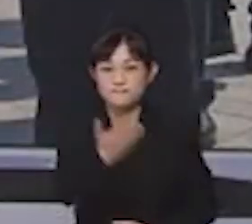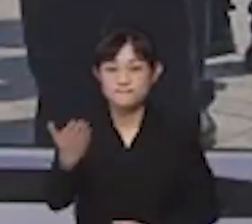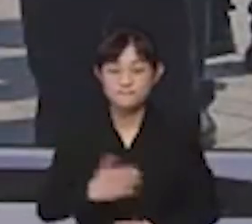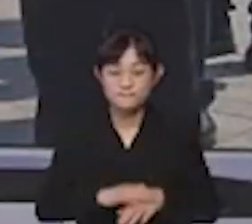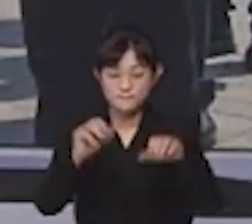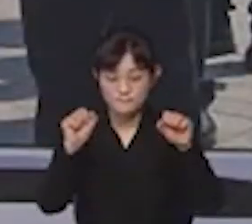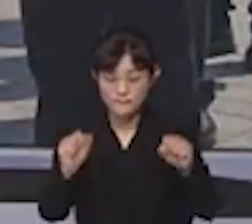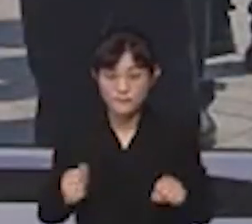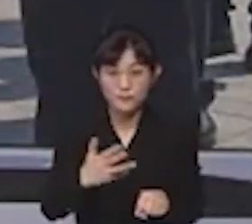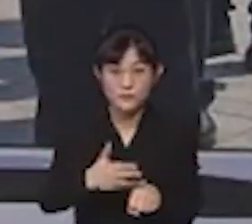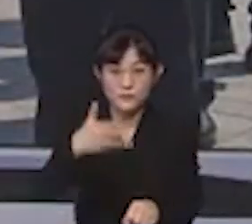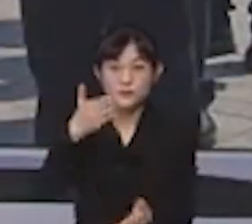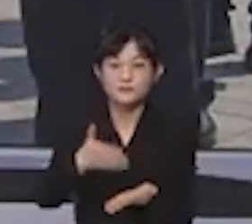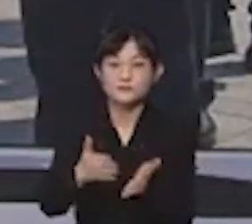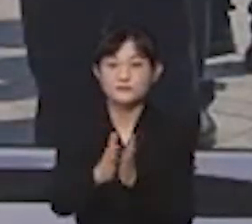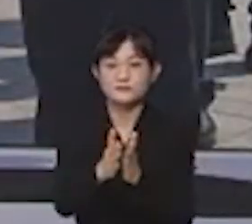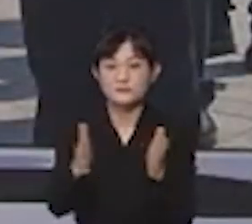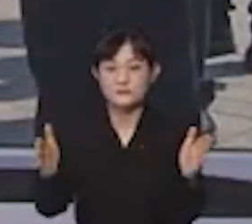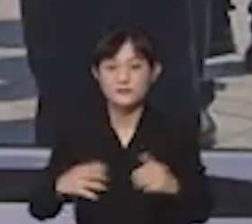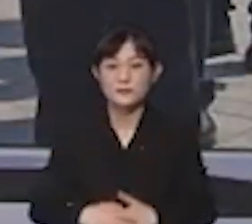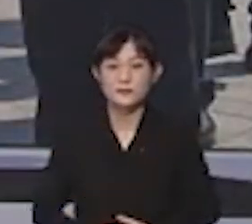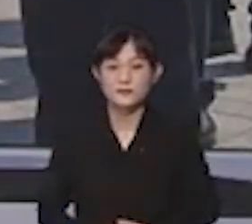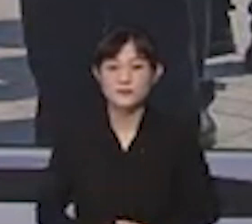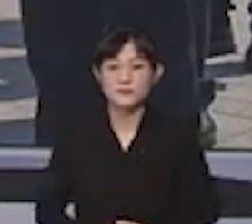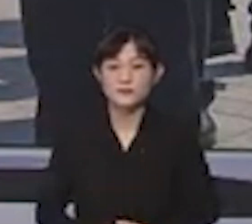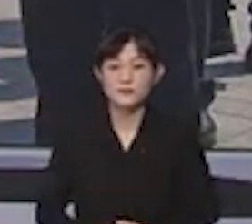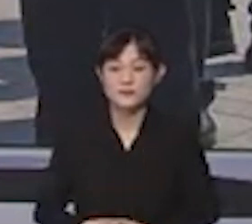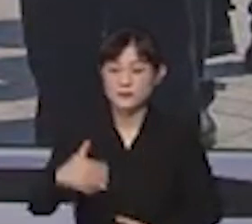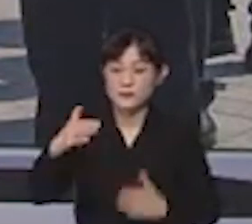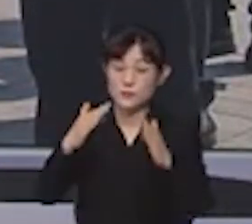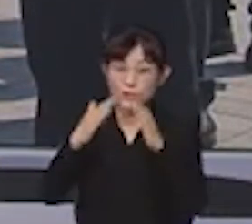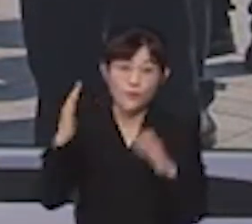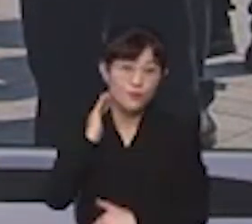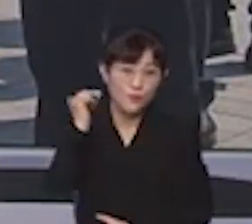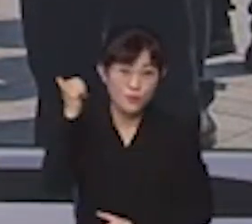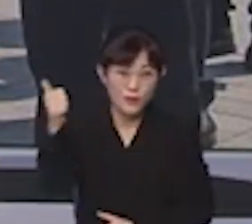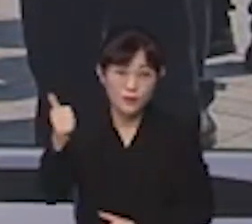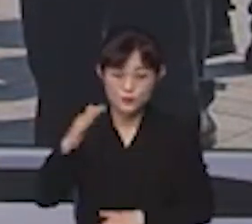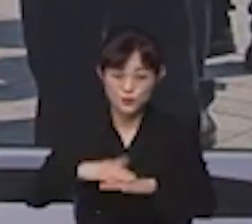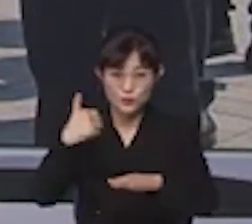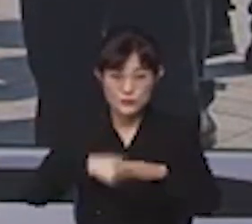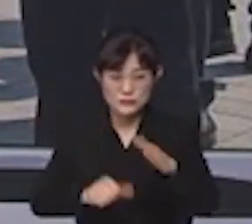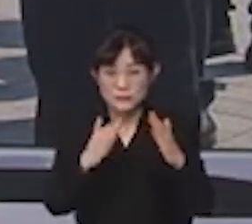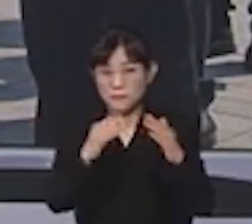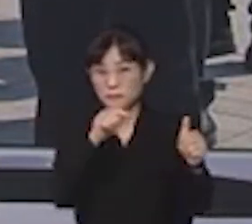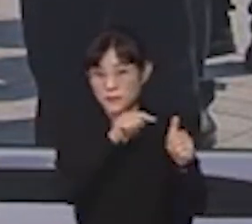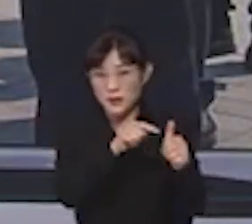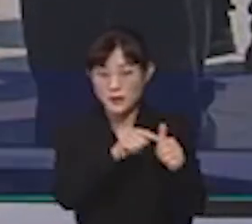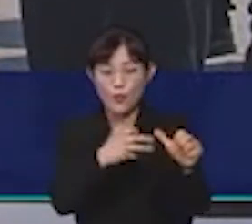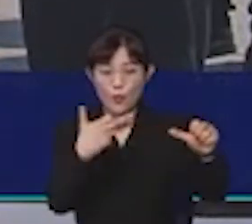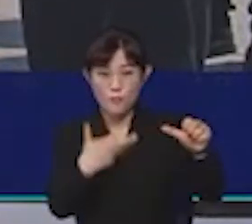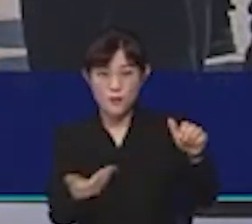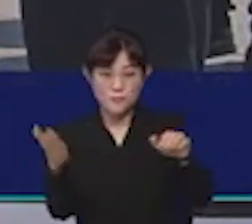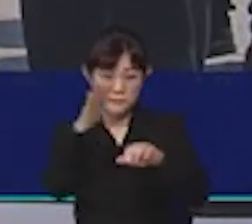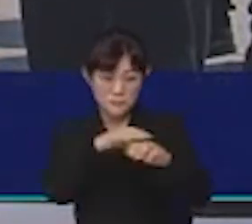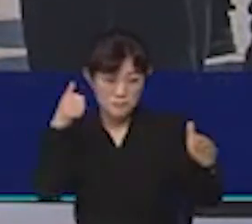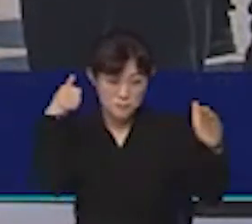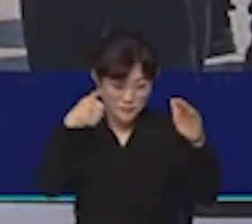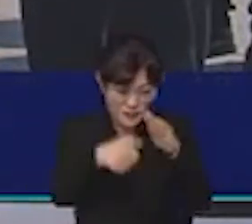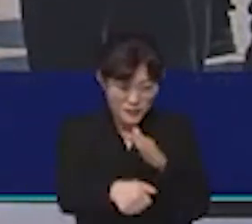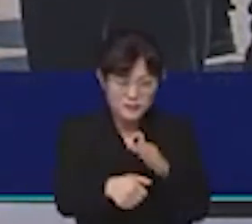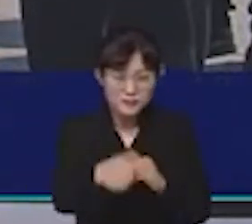여러분 안녕하십니까? KBC 8시 뉴스입니다. 고 전두환 씨의 손자 전우원 씨가 5.18 민주묘지를 찾아 5월 영령